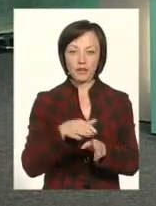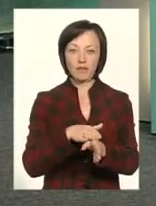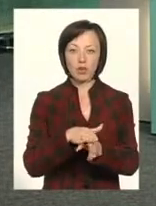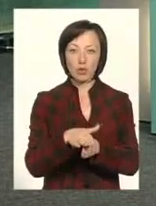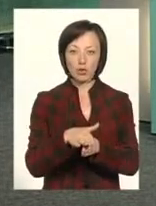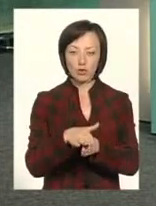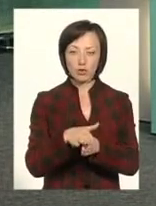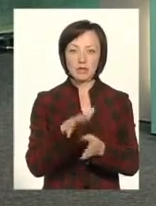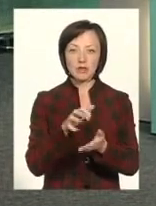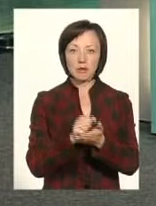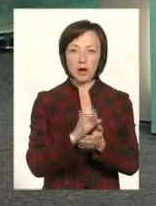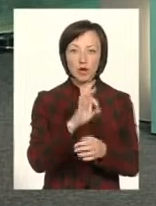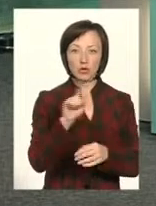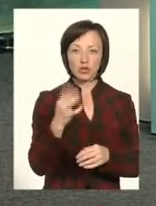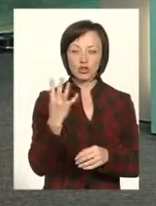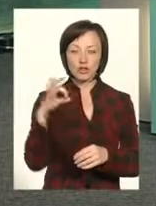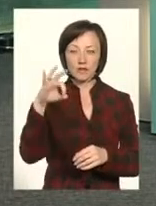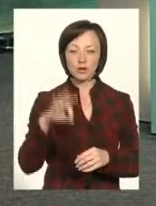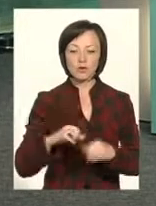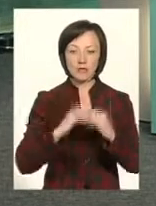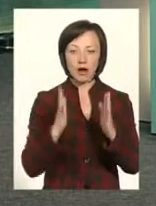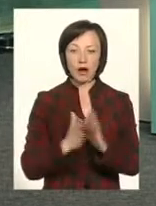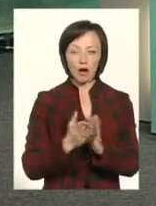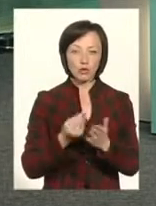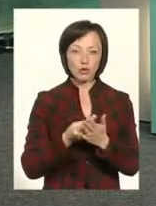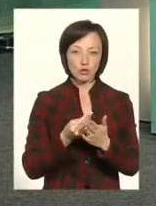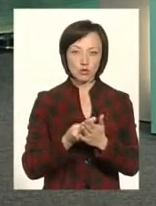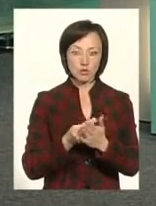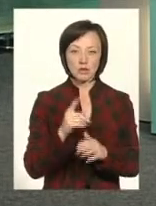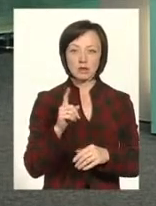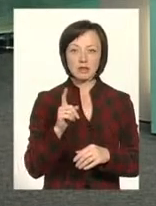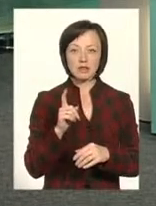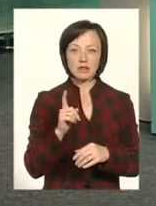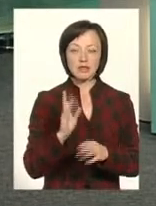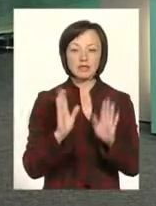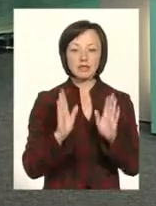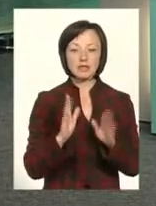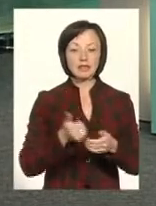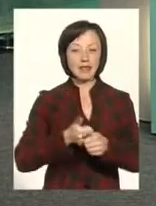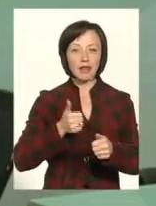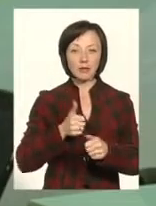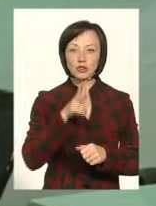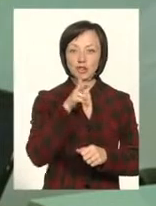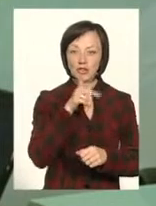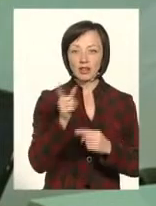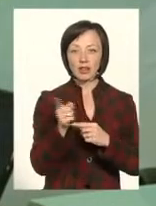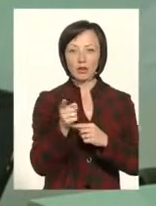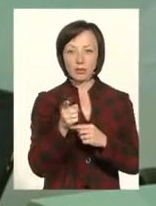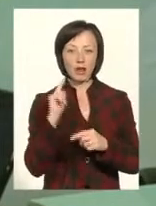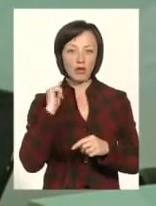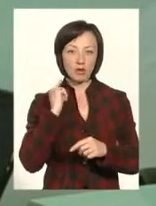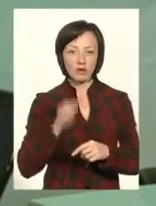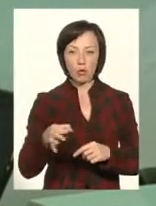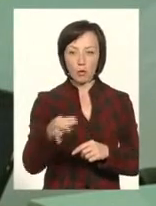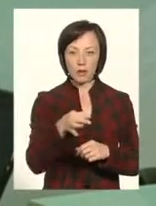виконує займає 0,4% від загальної суми. За нами тільки Чернівецька, Чернігівська, Тернопільська,